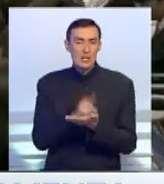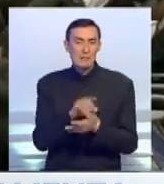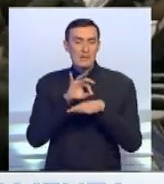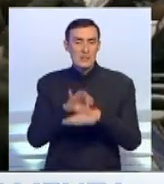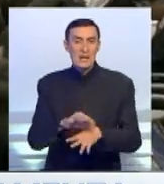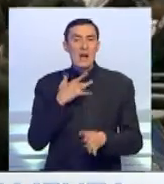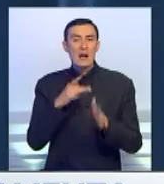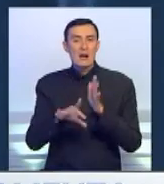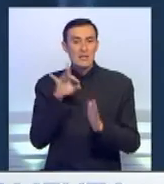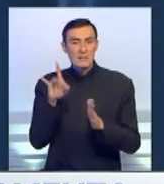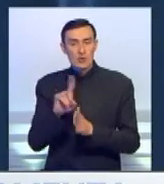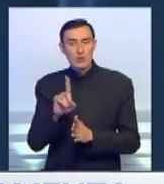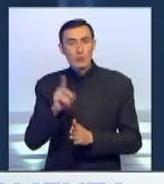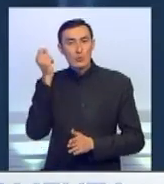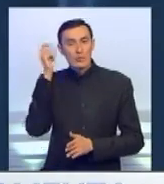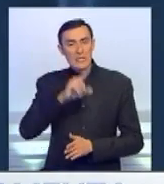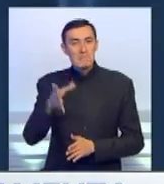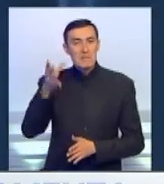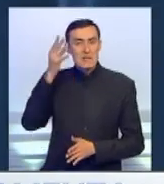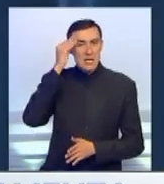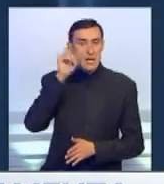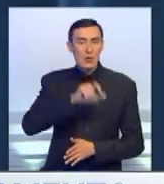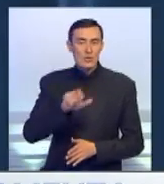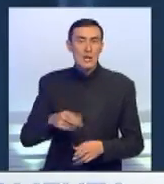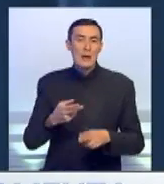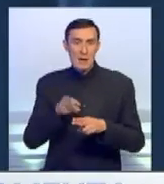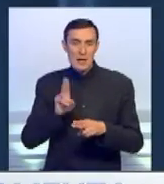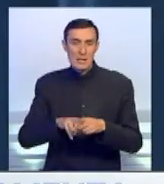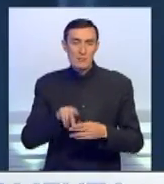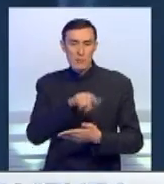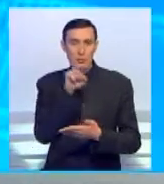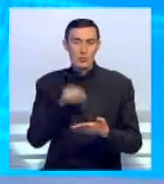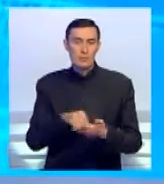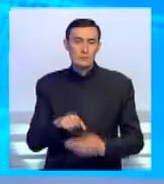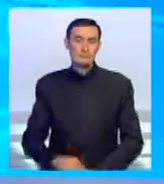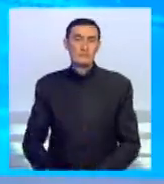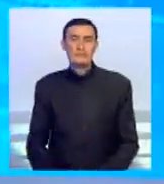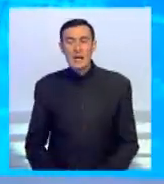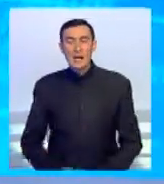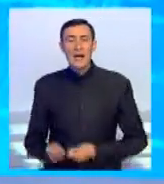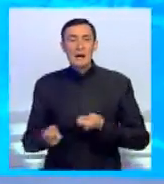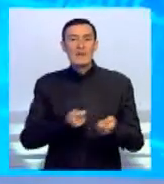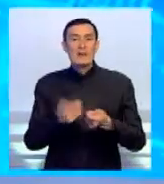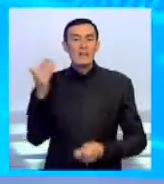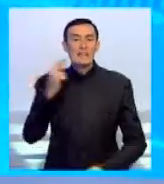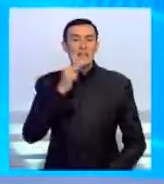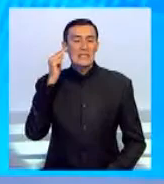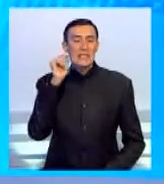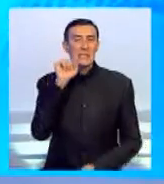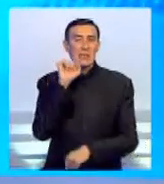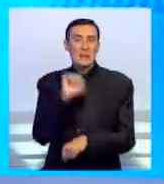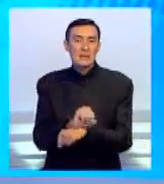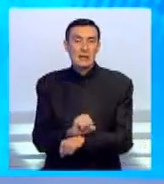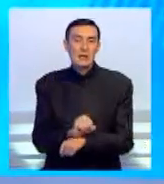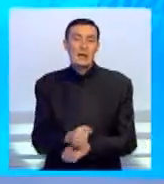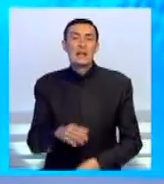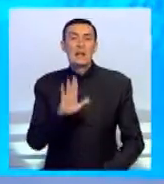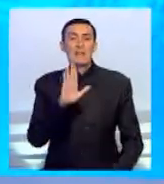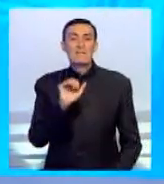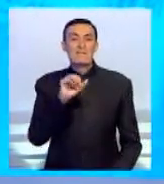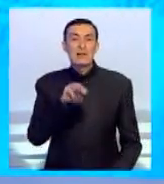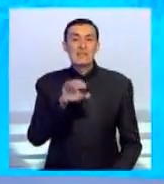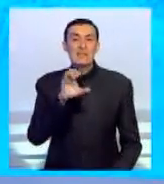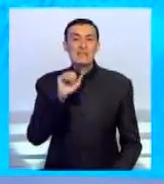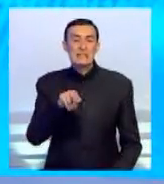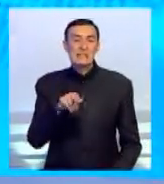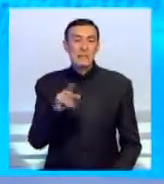провести голосование, чтобы узнать мнение людей по этому поводу. Власти Китая заблокировали WhatsApp на территории страны